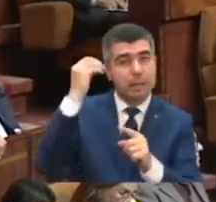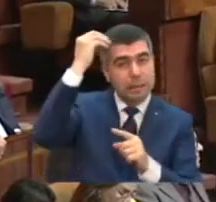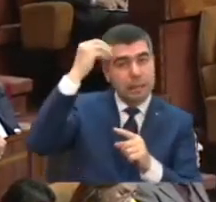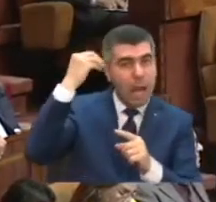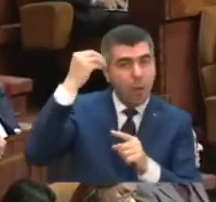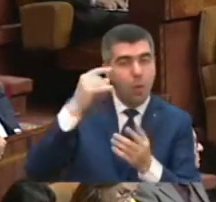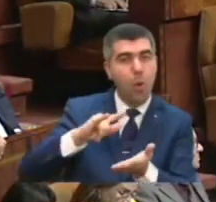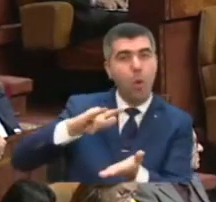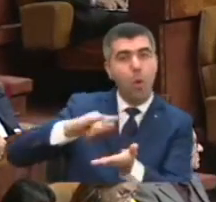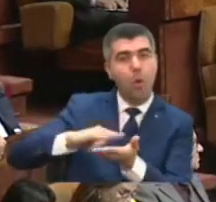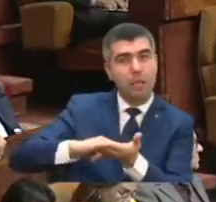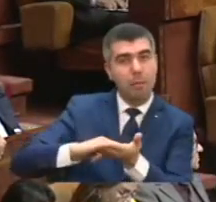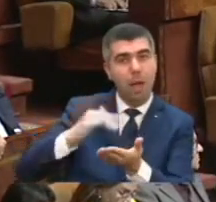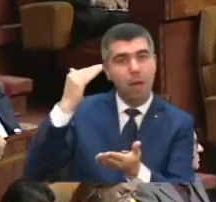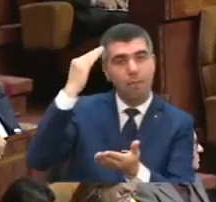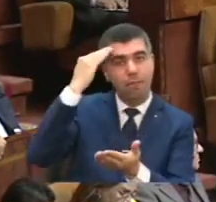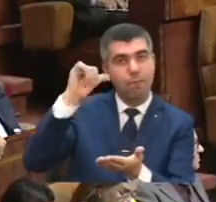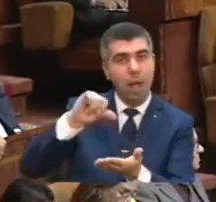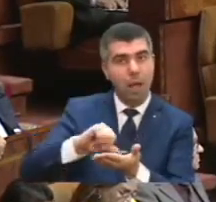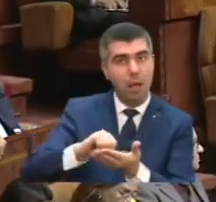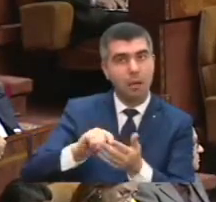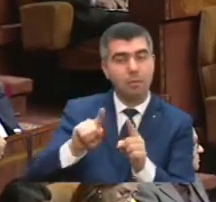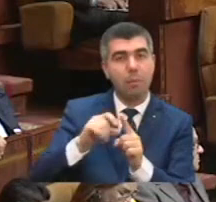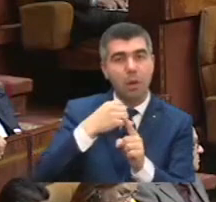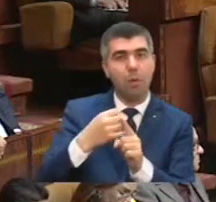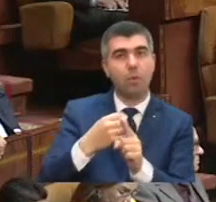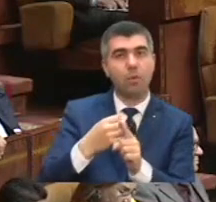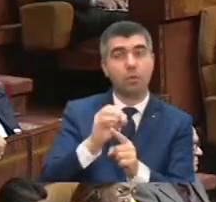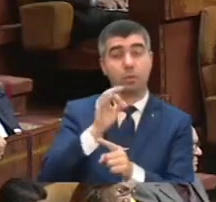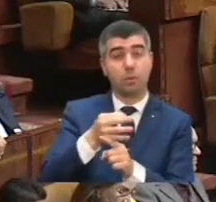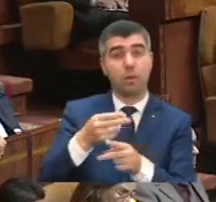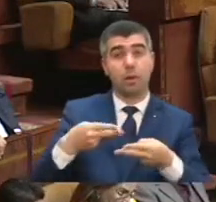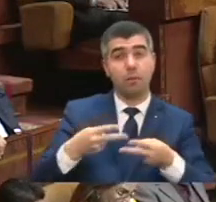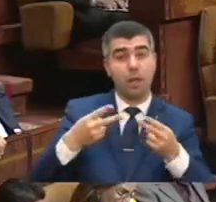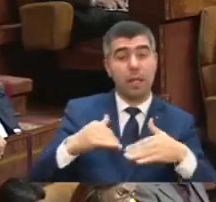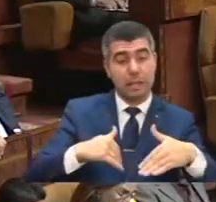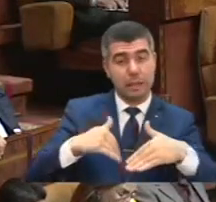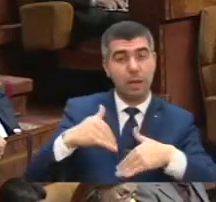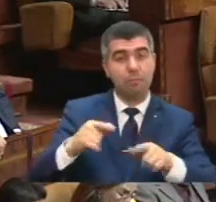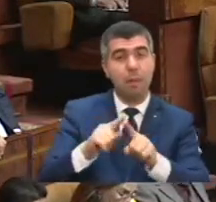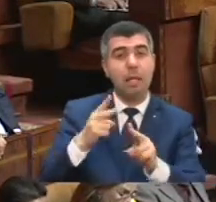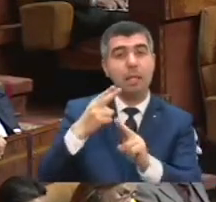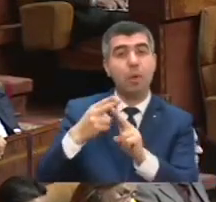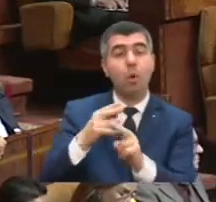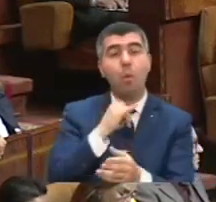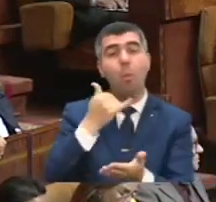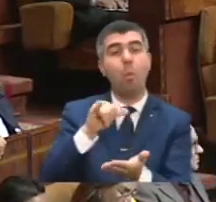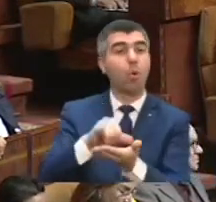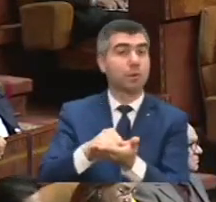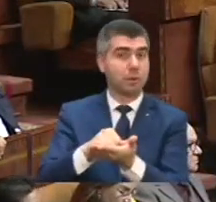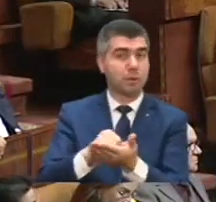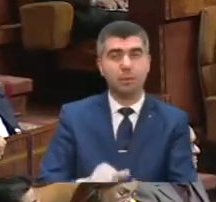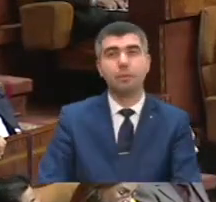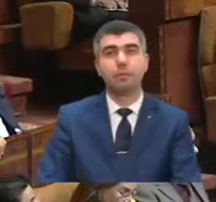الحسيمه، على فاس، الطريق الوطنيه نبغاو شي تفرحنا النهار السيد الوزير بخصوص طريق الموت طريق رقم 8، وكذلك